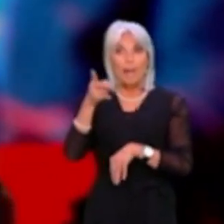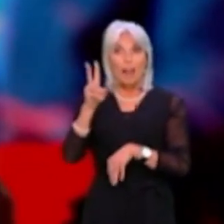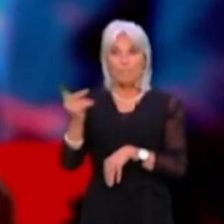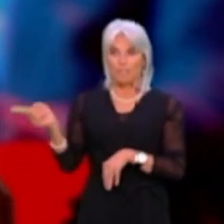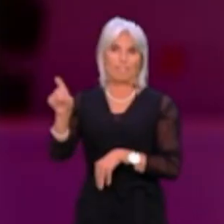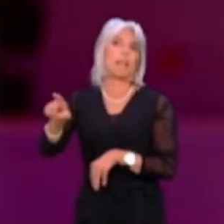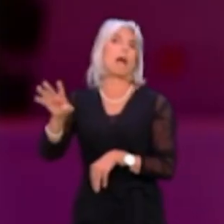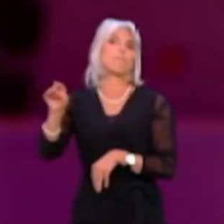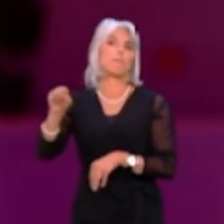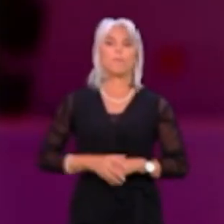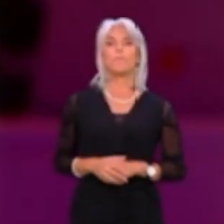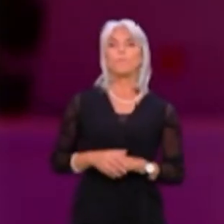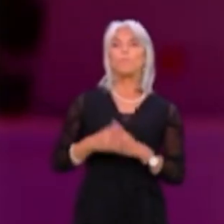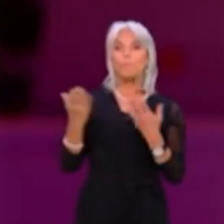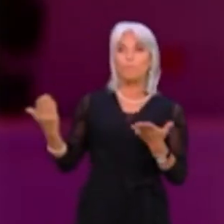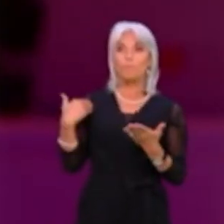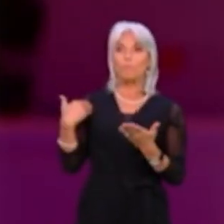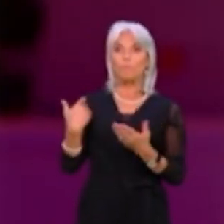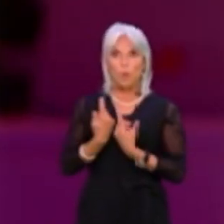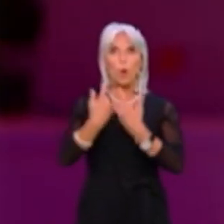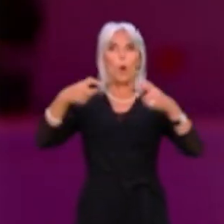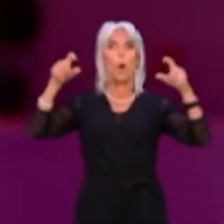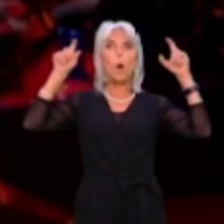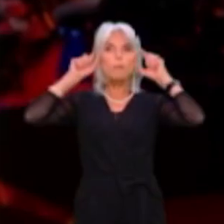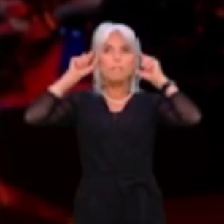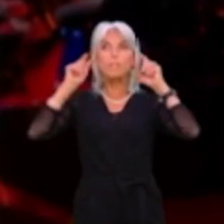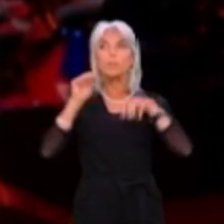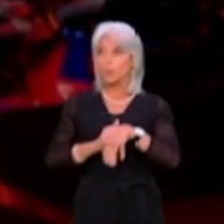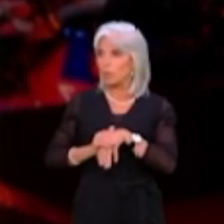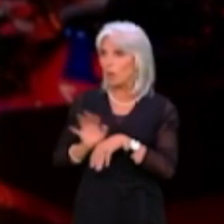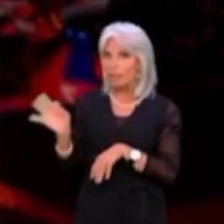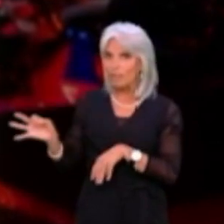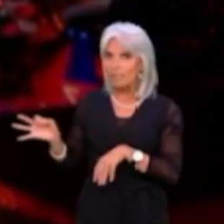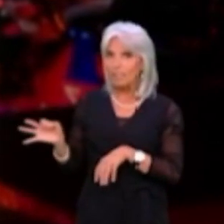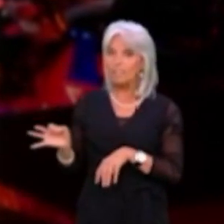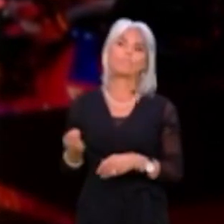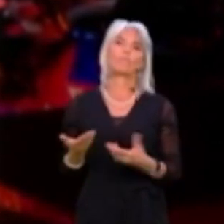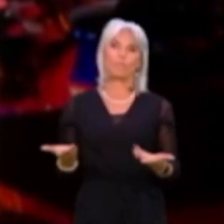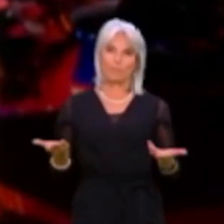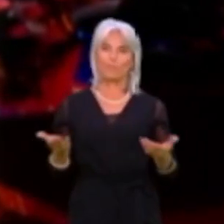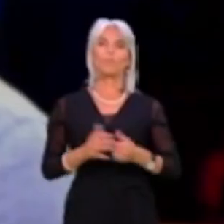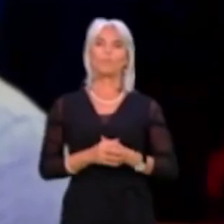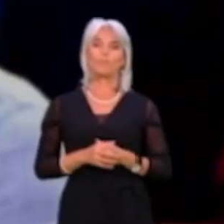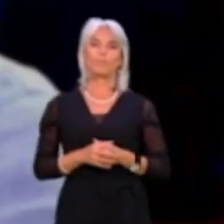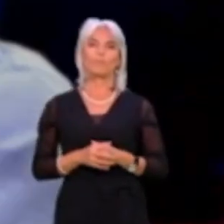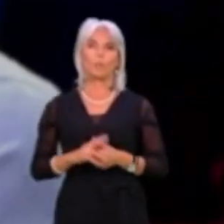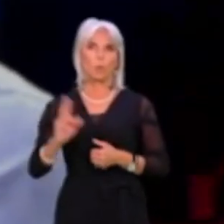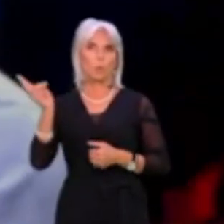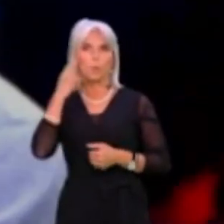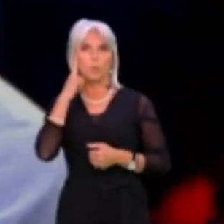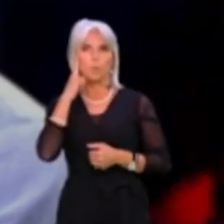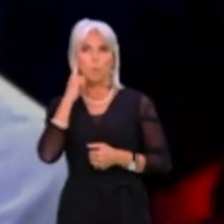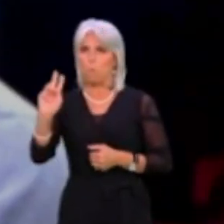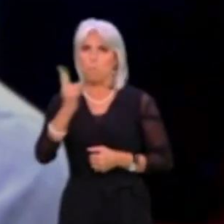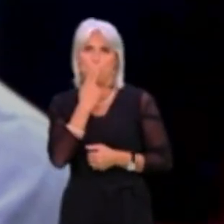sa maman. Sacha, on va dire que tu as remis tes appareils auditifs ce soir. Oui, là. Que sourd n'égale pas